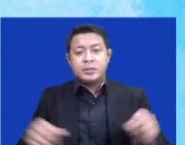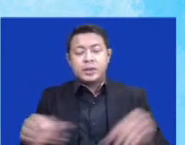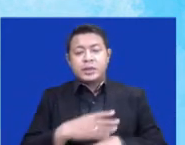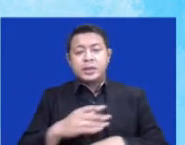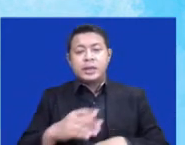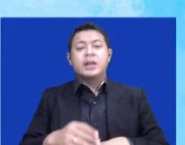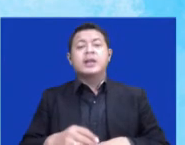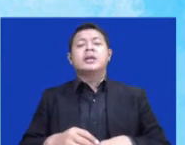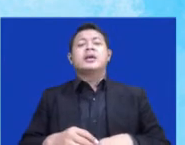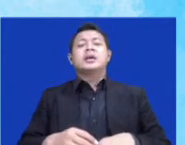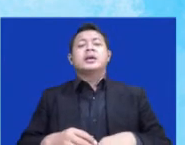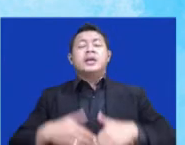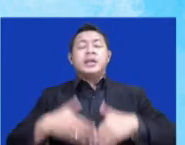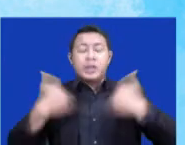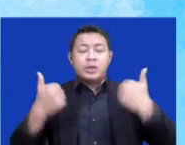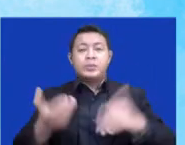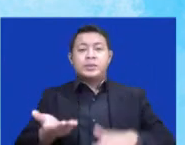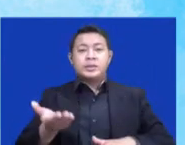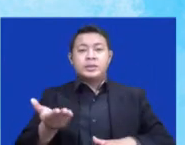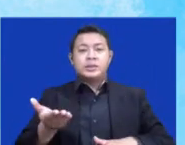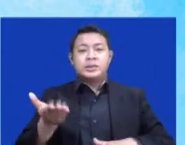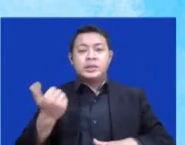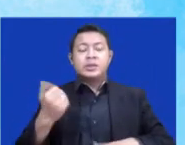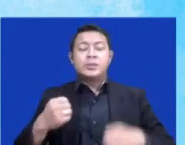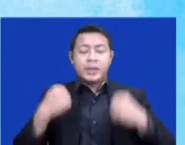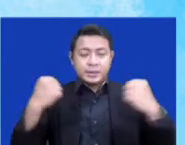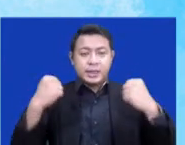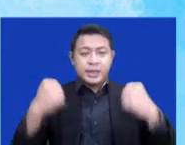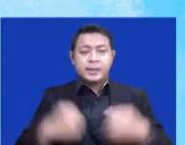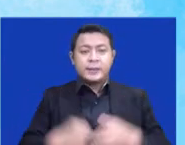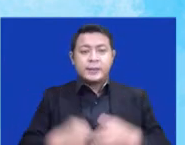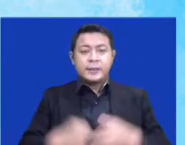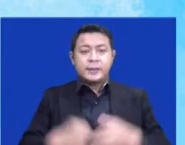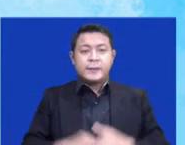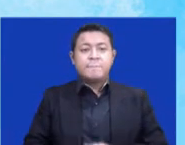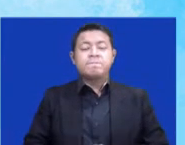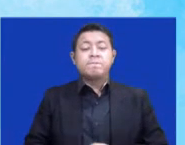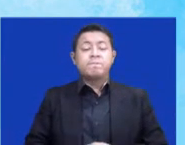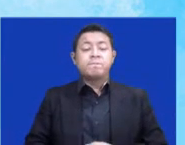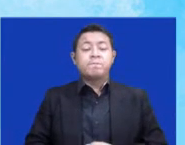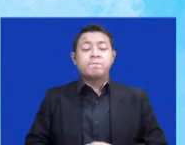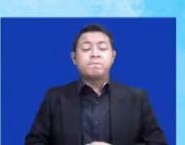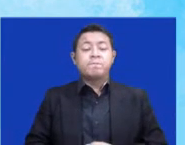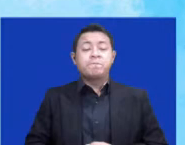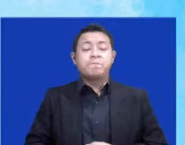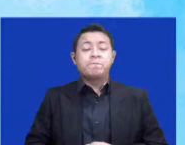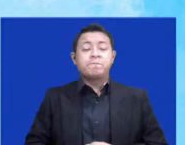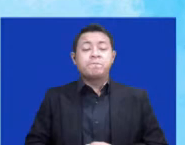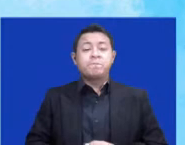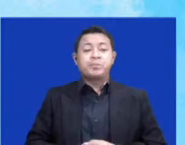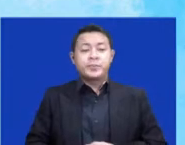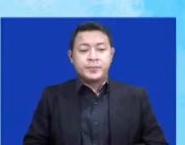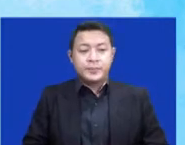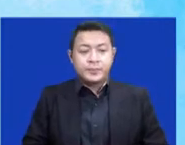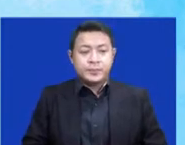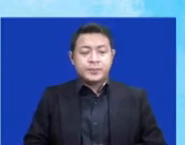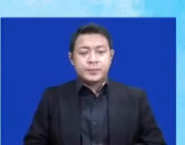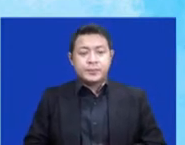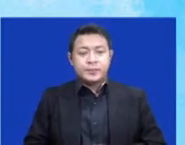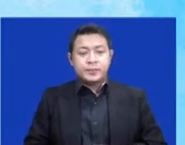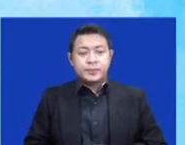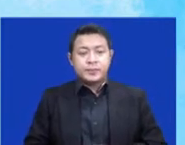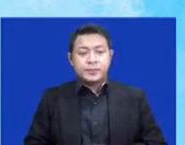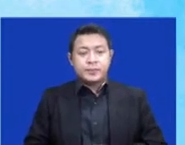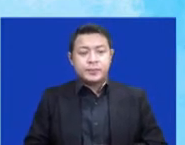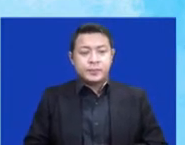sehat. Itu sih. Apa kemudian yang Randy mau sampaikan untuk para peer educators? Jadi ini lebih spesifik